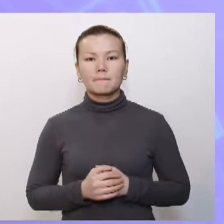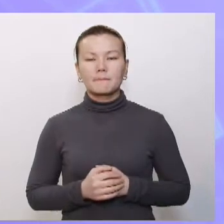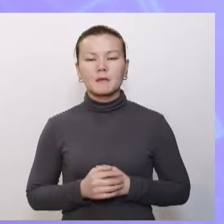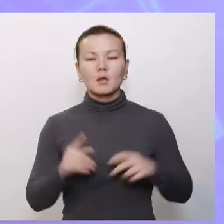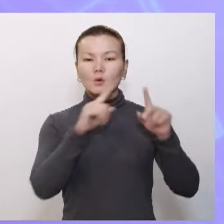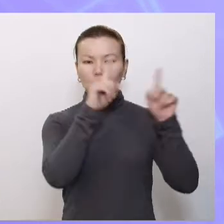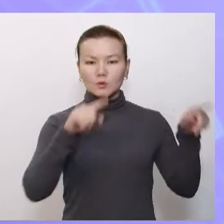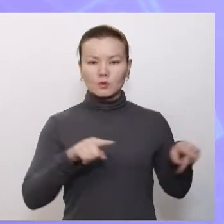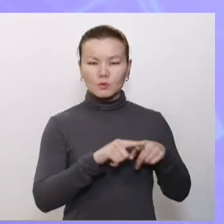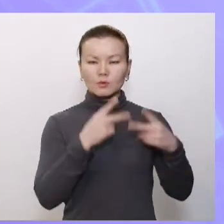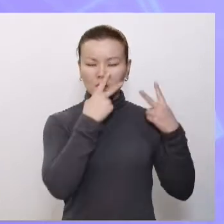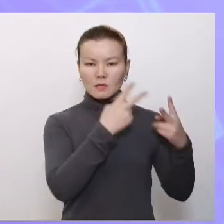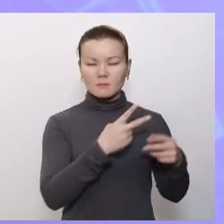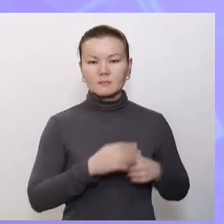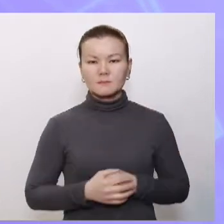Сүрөттөрдү карайбыз.